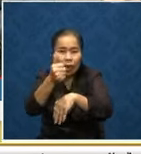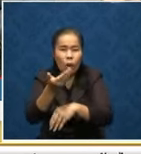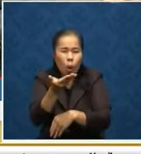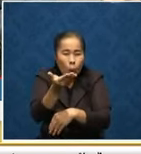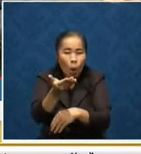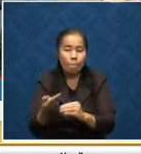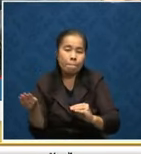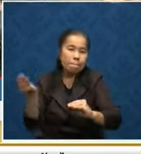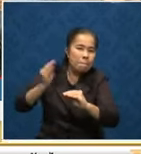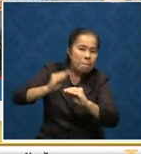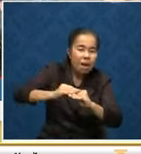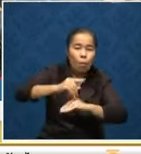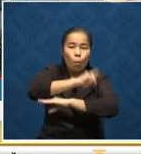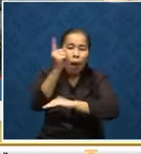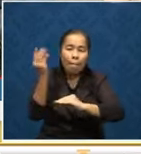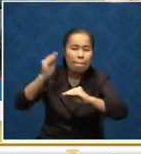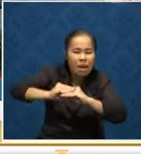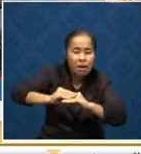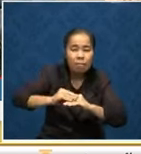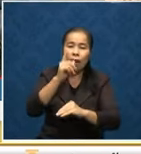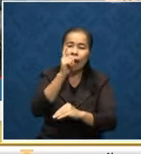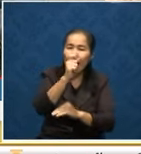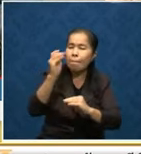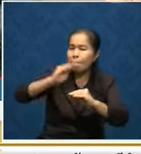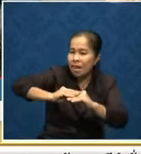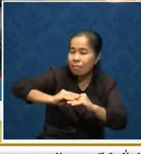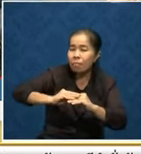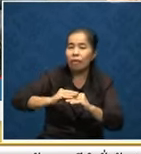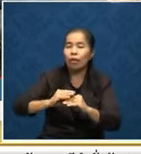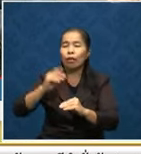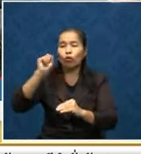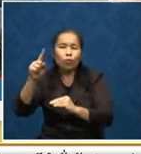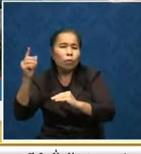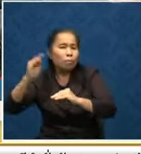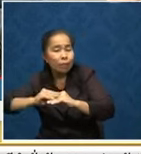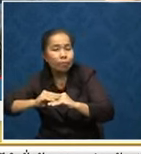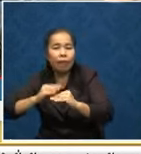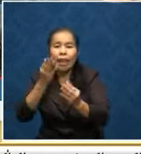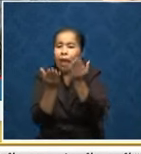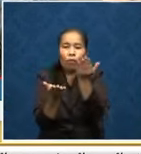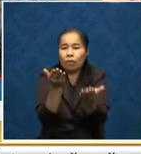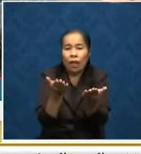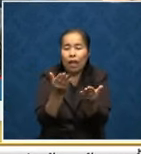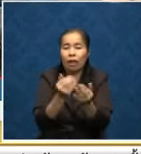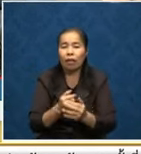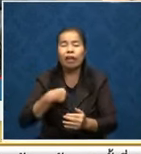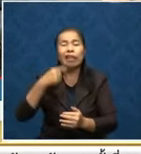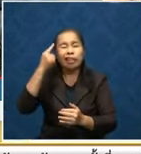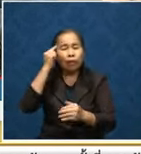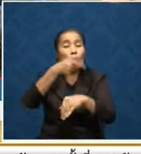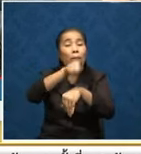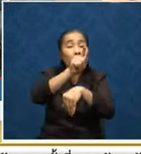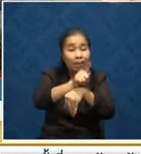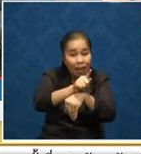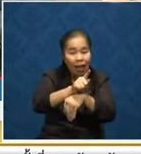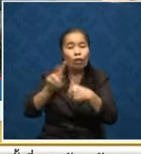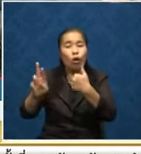อประชุมเพิ่มอาจจะเพิ่มมาวันอังคารก็ได้อาจจะเพิ่มมาในวันศุกร์ก็ได้ผมเชื่อว่าท่านประธานและท่านรองประธานทั้งสองท่าน